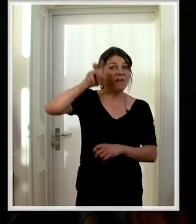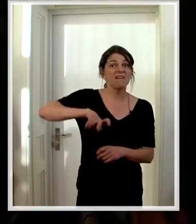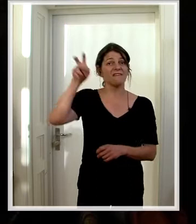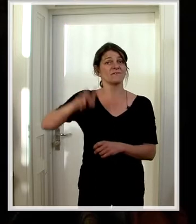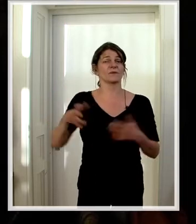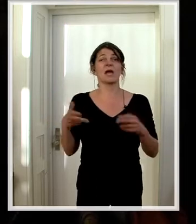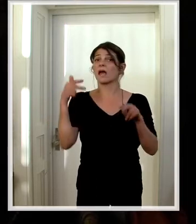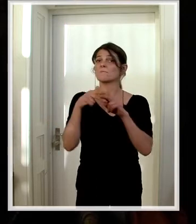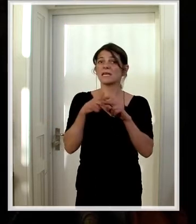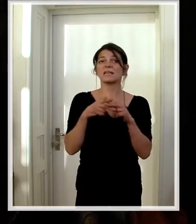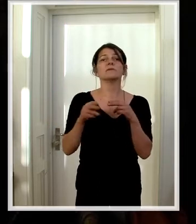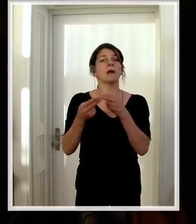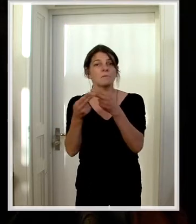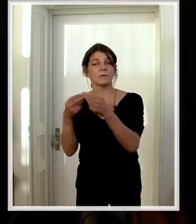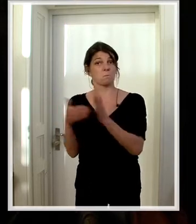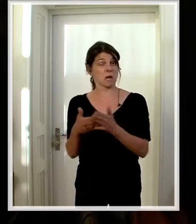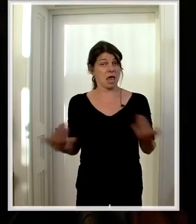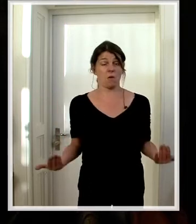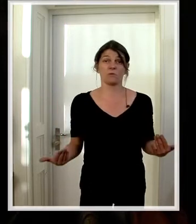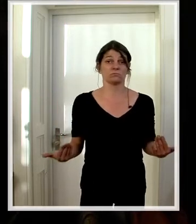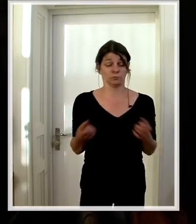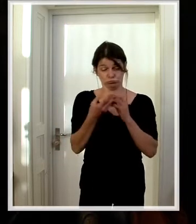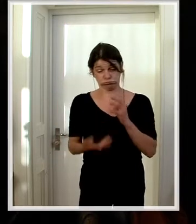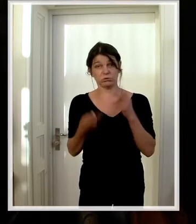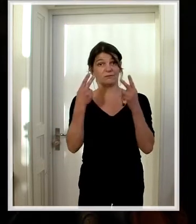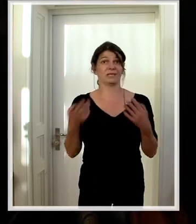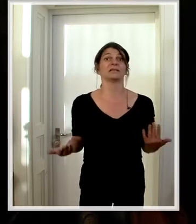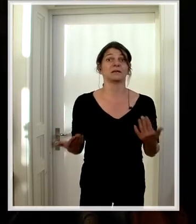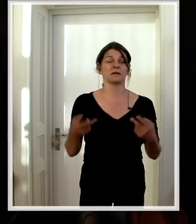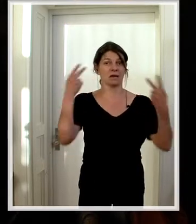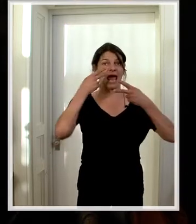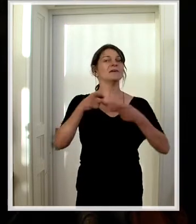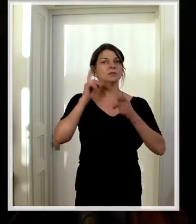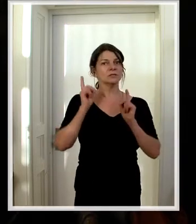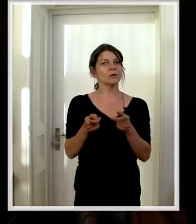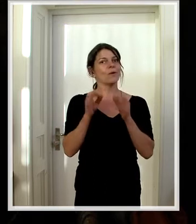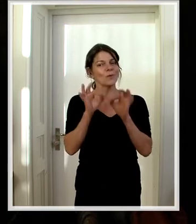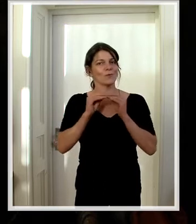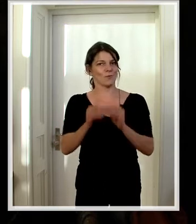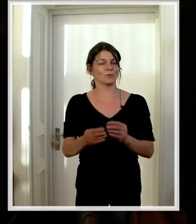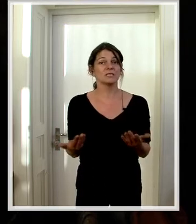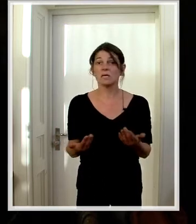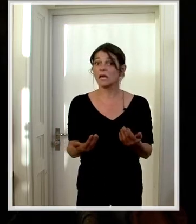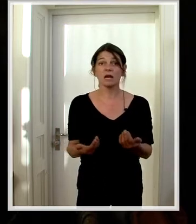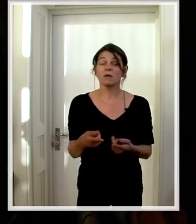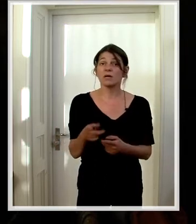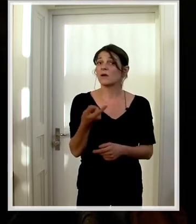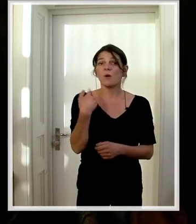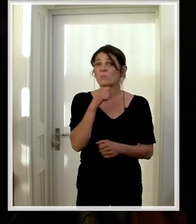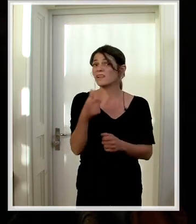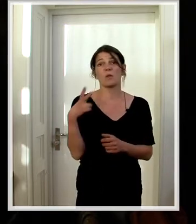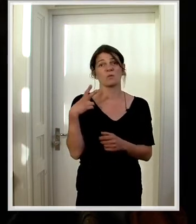drin, Behindertengerechtigkeit ist wichtig. Also es soll natürlich funktional sein, aber das gibt keine